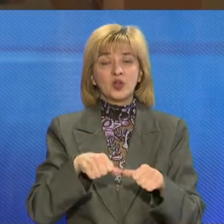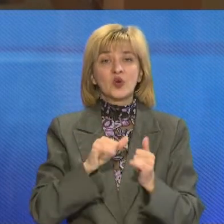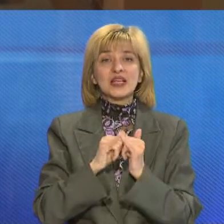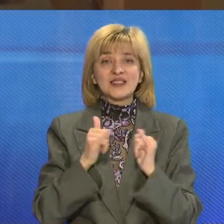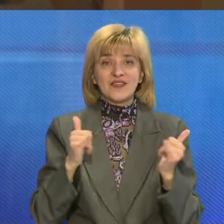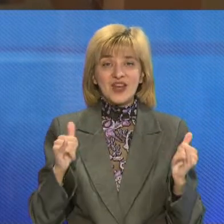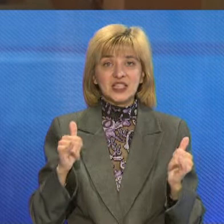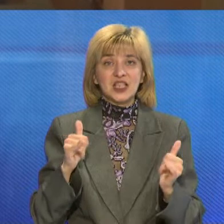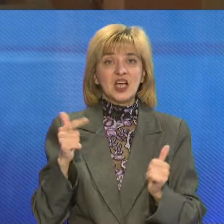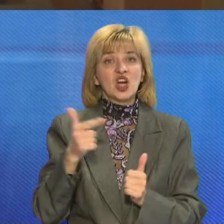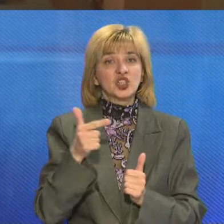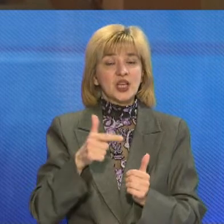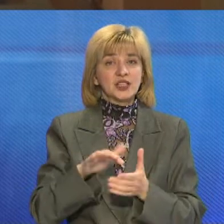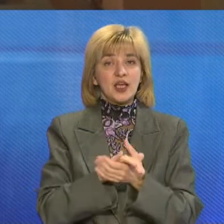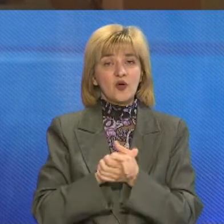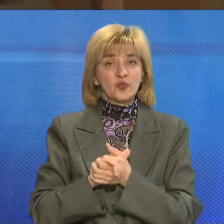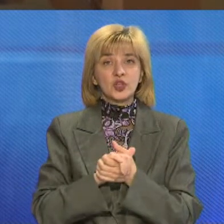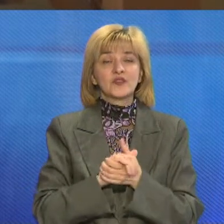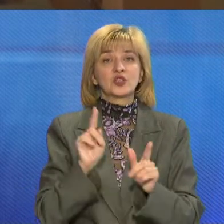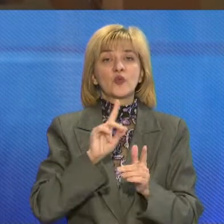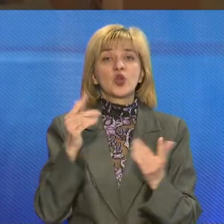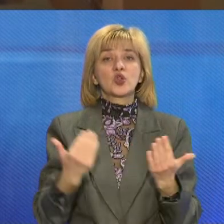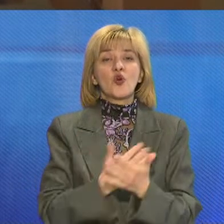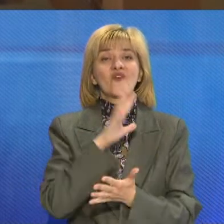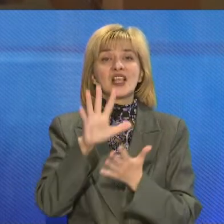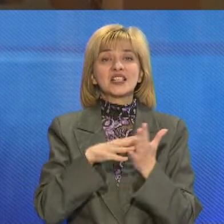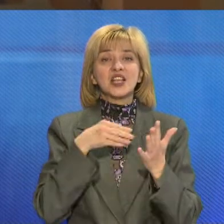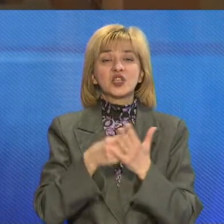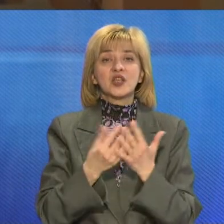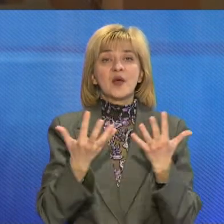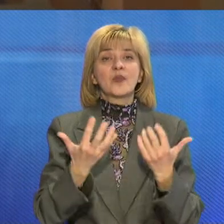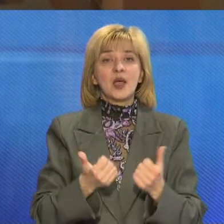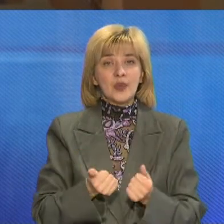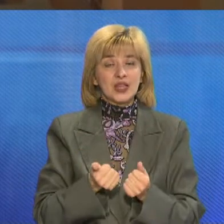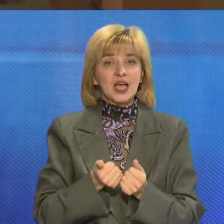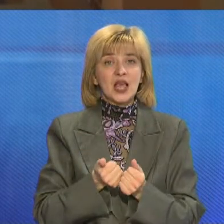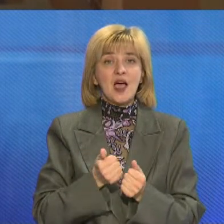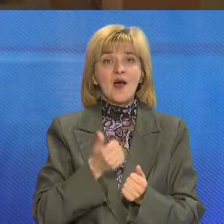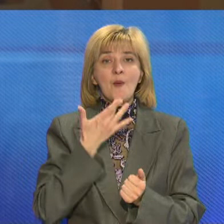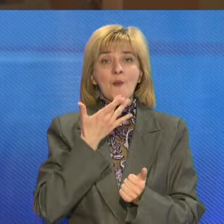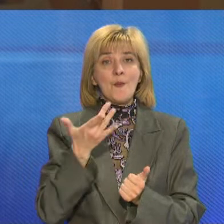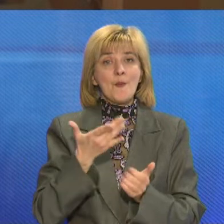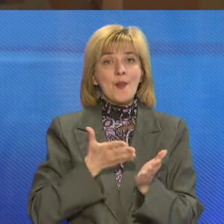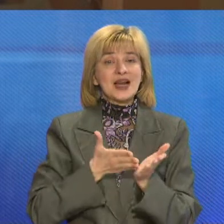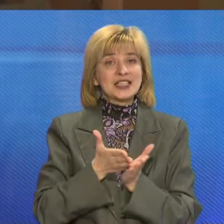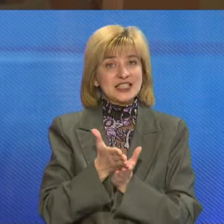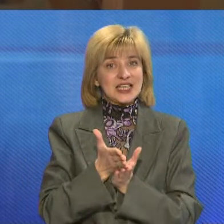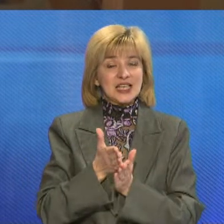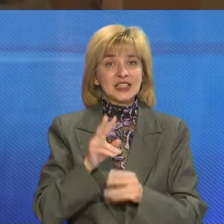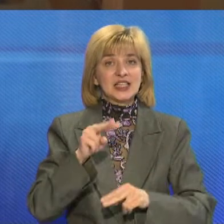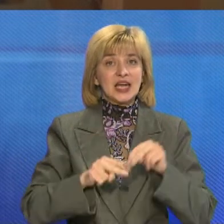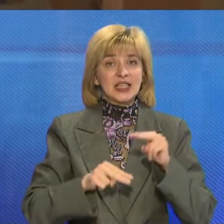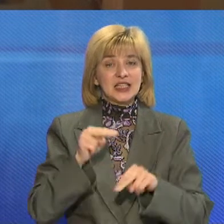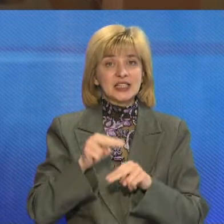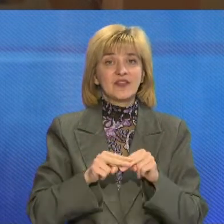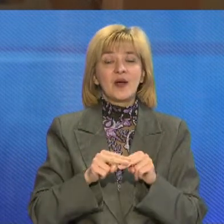гражданское общество, чтобы новое значение приобретало партийное строительство. Ну и кроме того, чтобы сохранились все